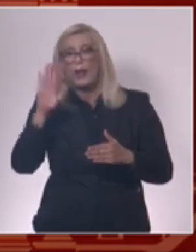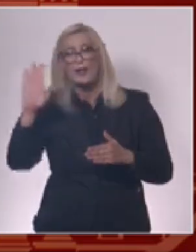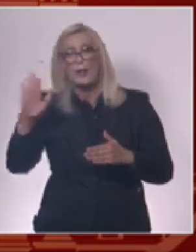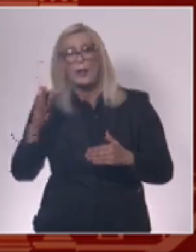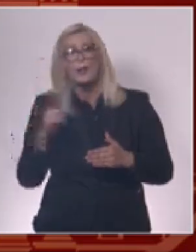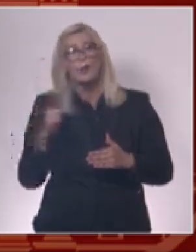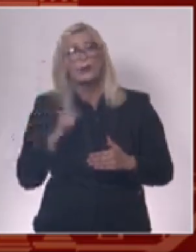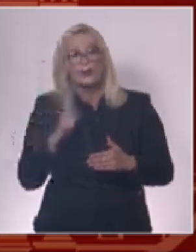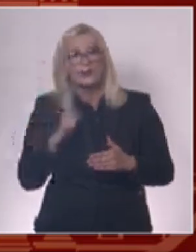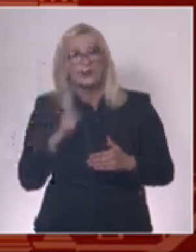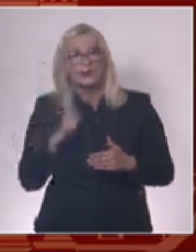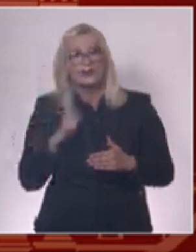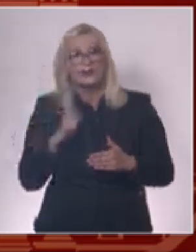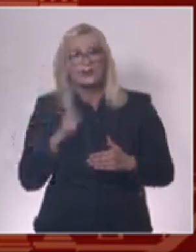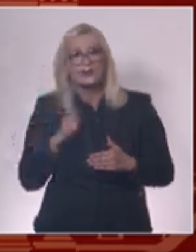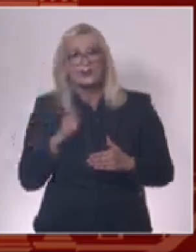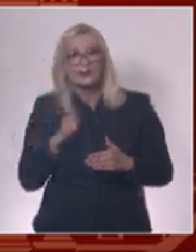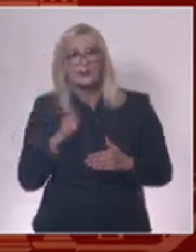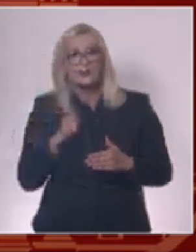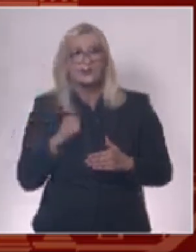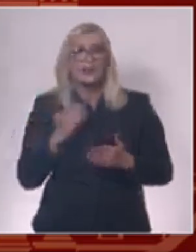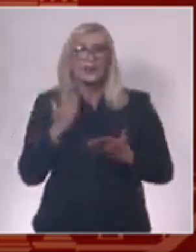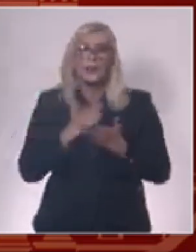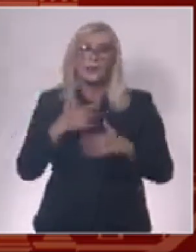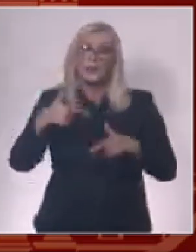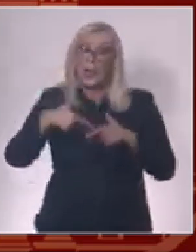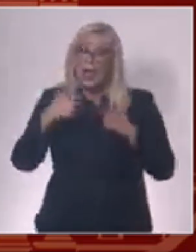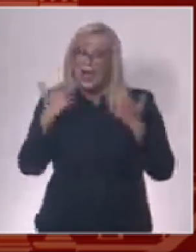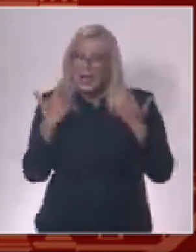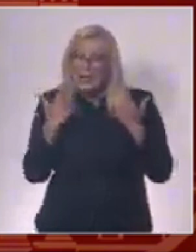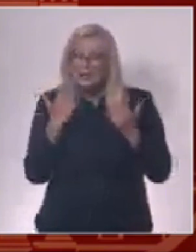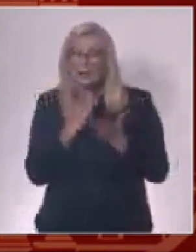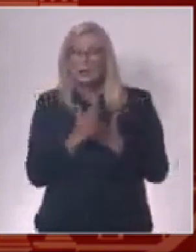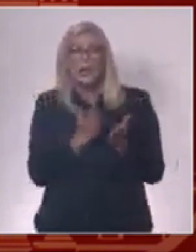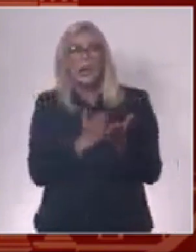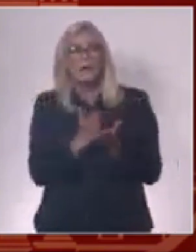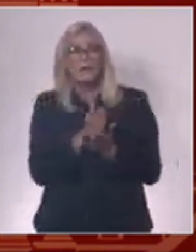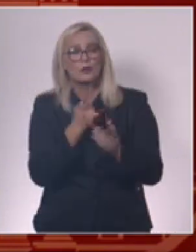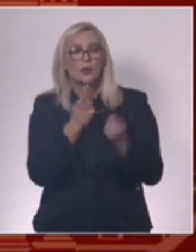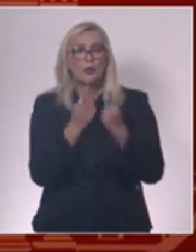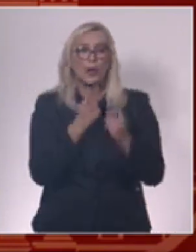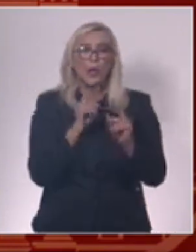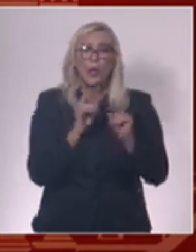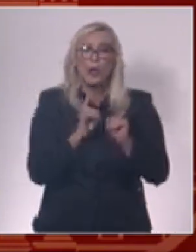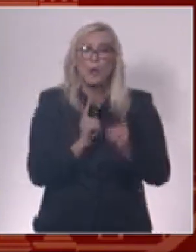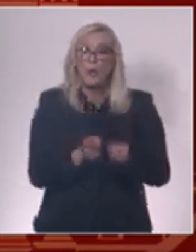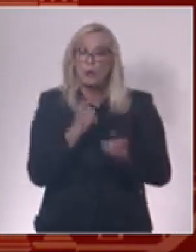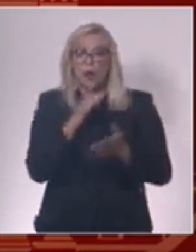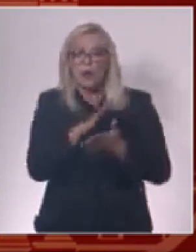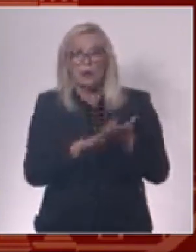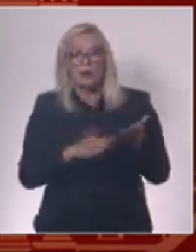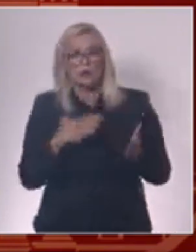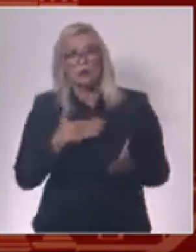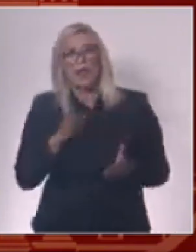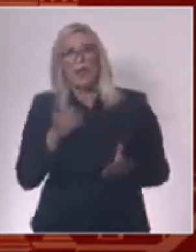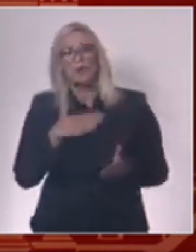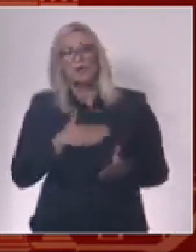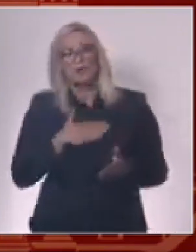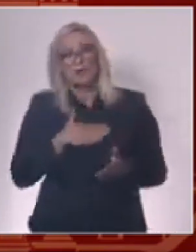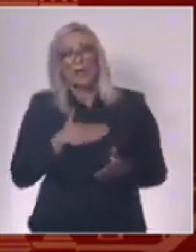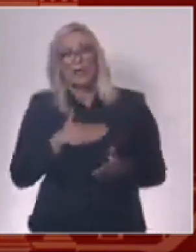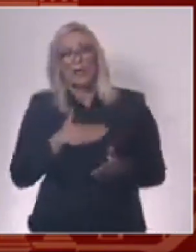интерес, тогаш ќе му стане јасно дека процесот на преговори мора да почне за нас ако сакаме да